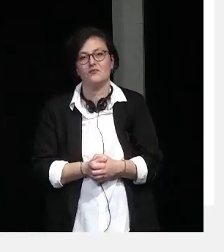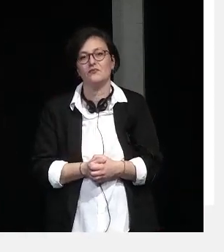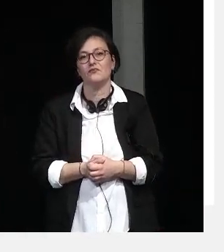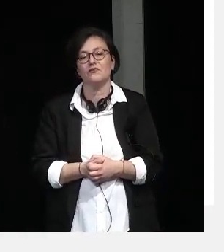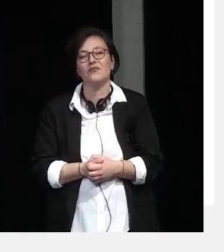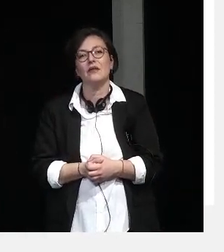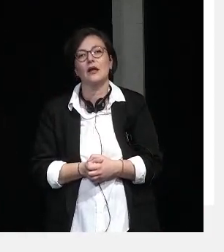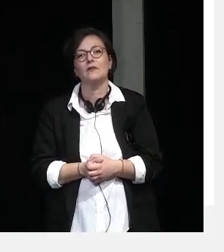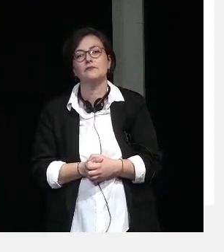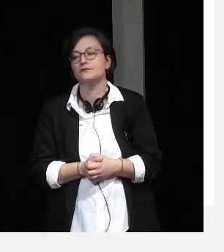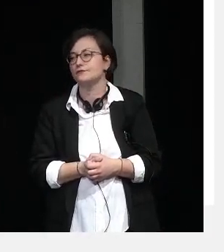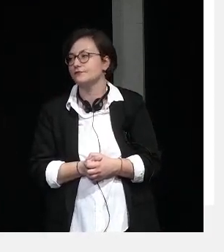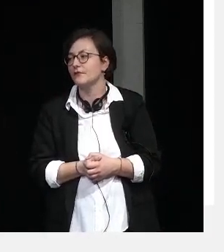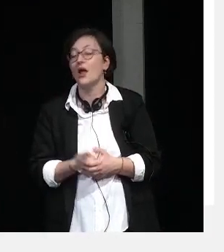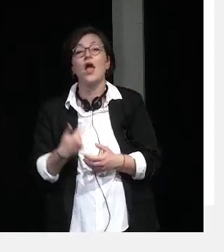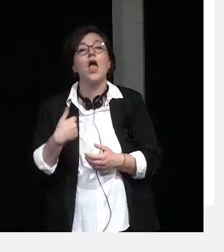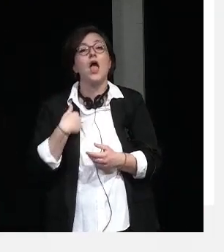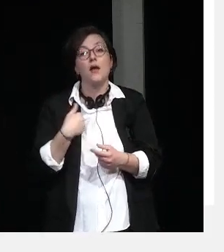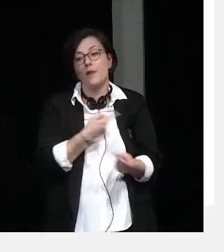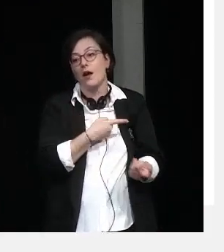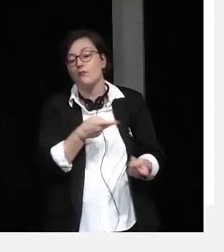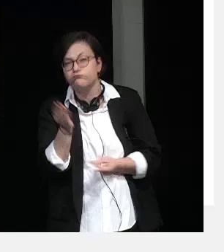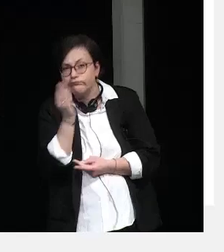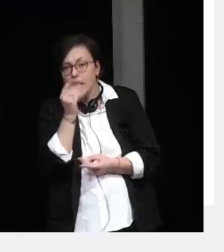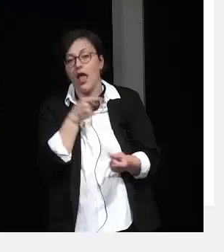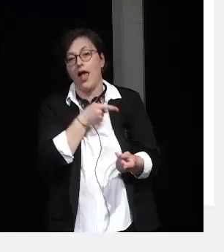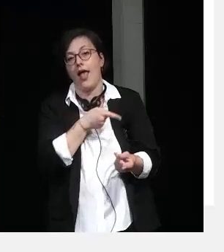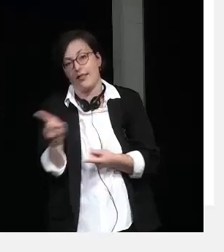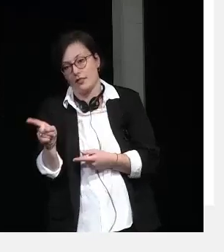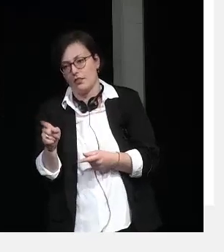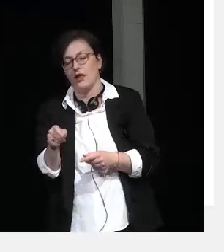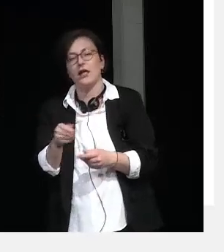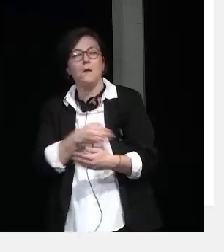Έμεινα λοιπόν στην εντατική και